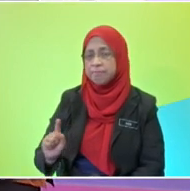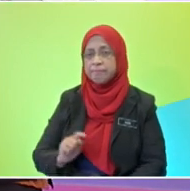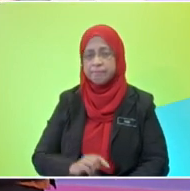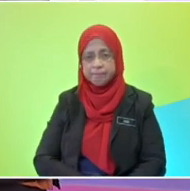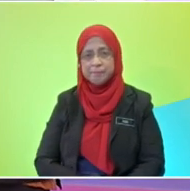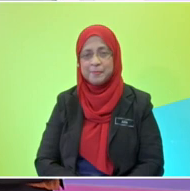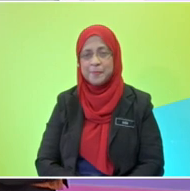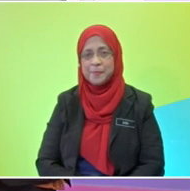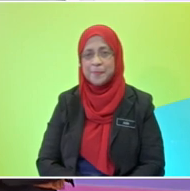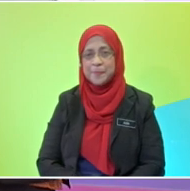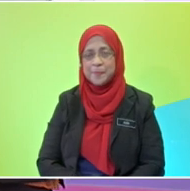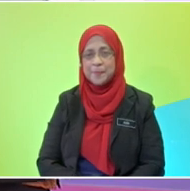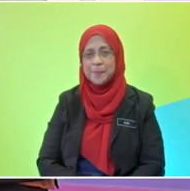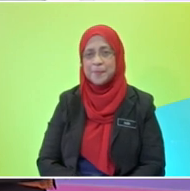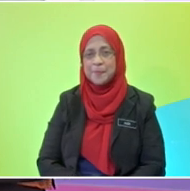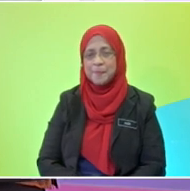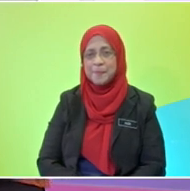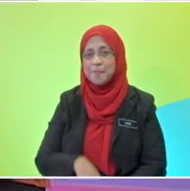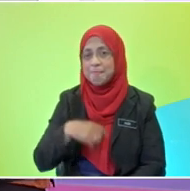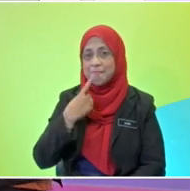ringkas Apa itu ringkas